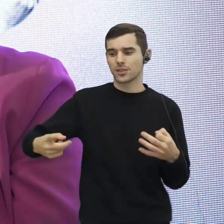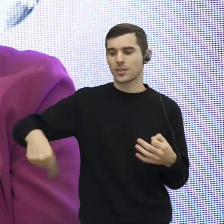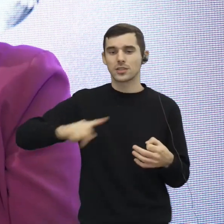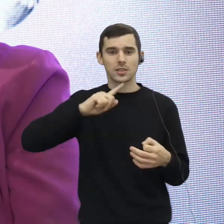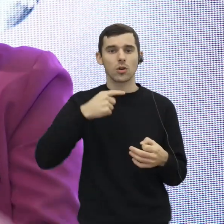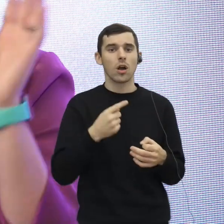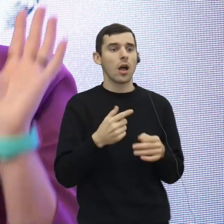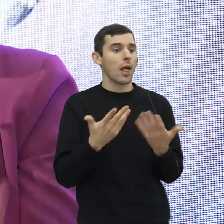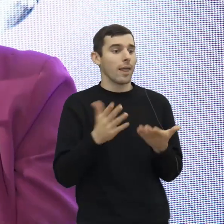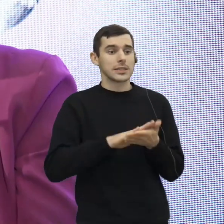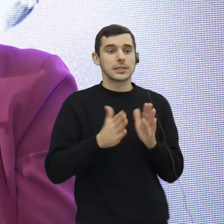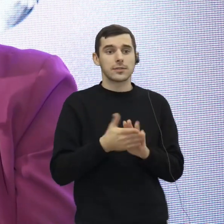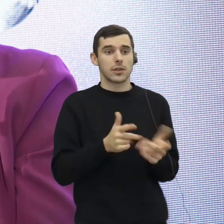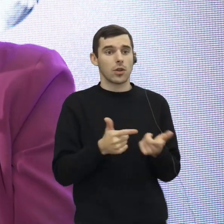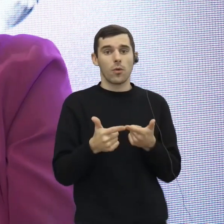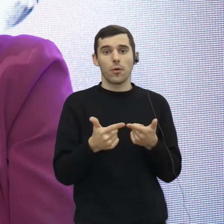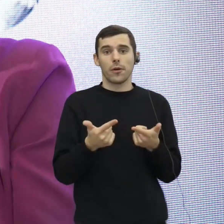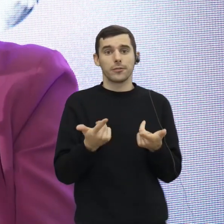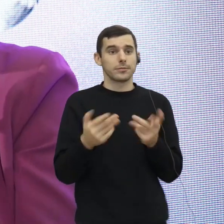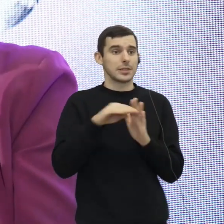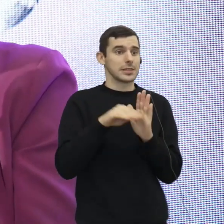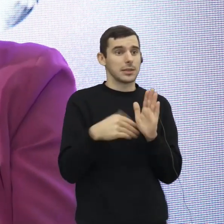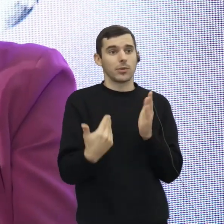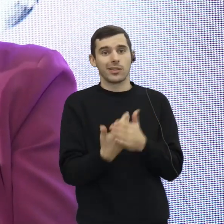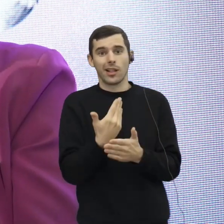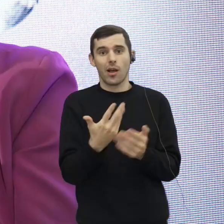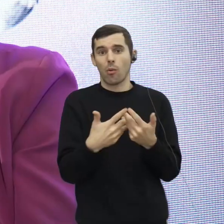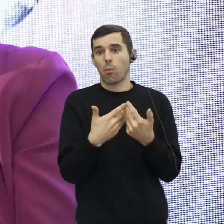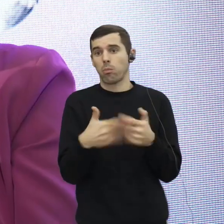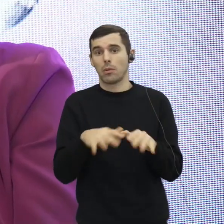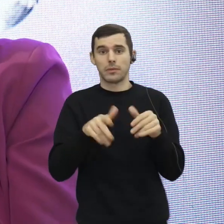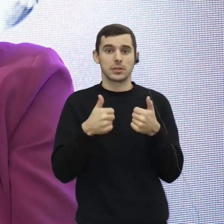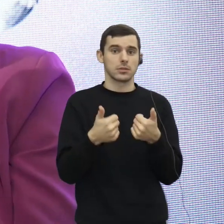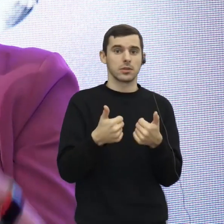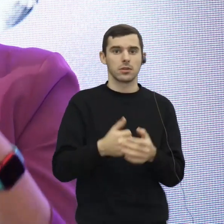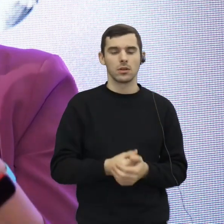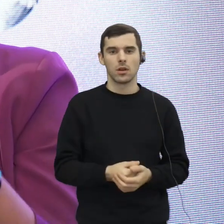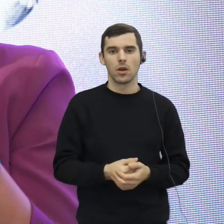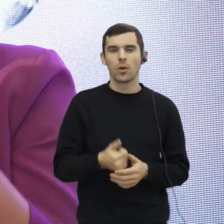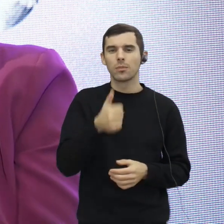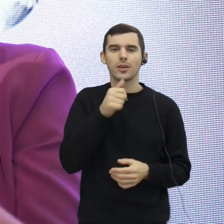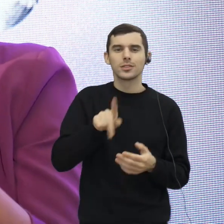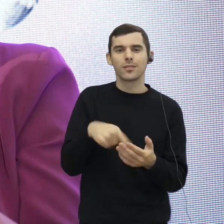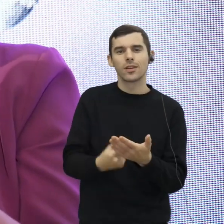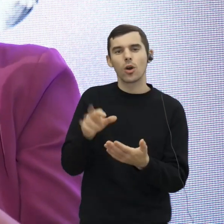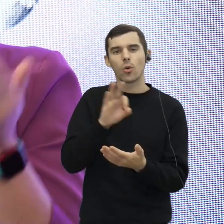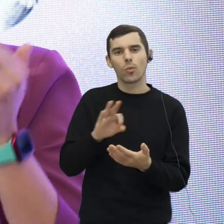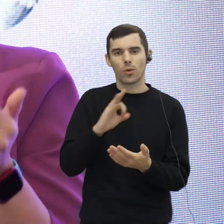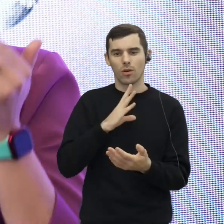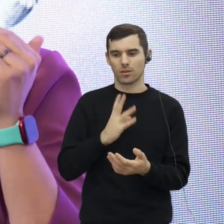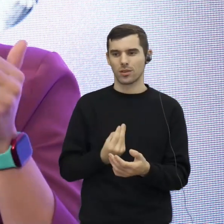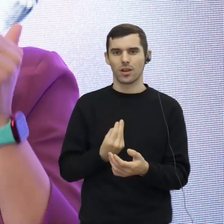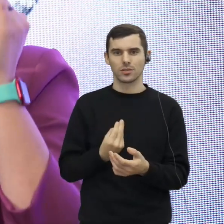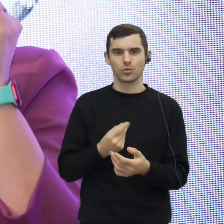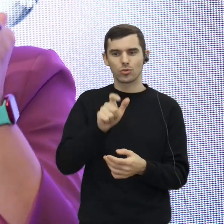jau yra sutvarkyta, nereikia jokių ten, žodžiu, mums įstatymų naujų, nieko, pas mus viskas gerai. Bet tik tai, kai ateina klausimus apie trans žmonės, tada